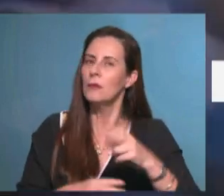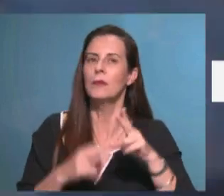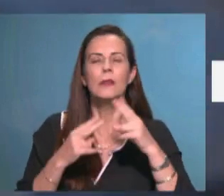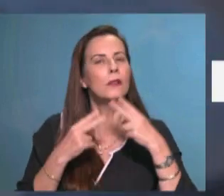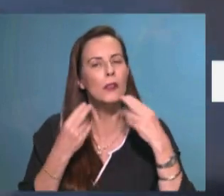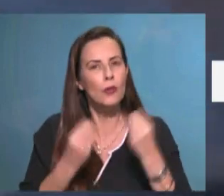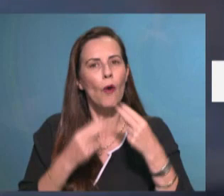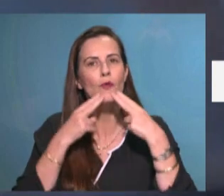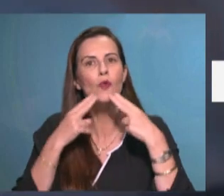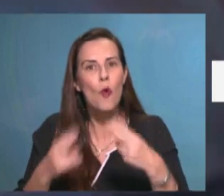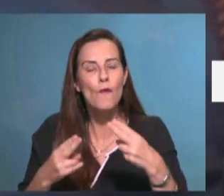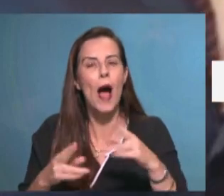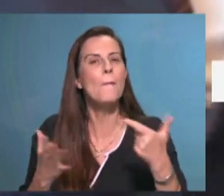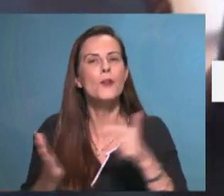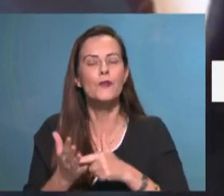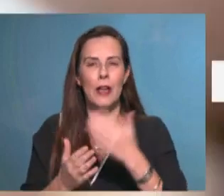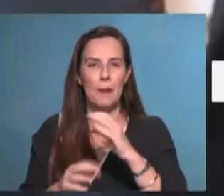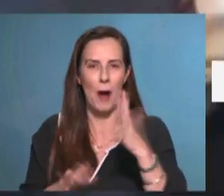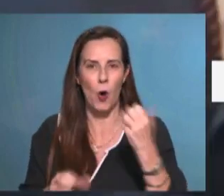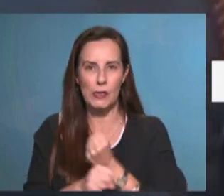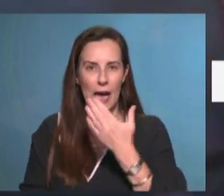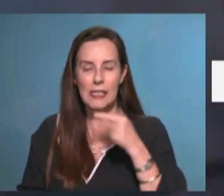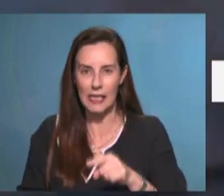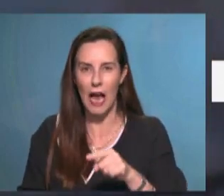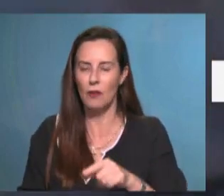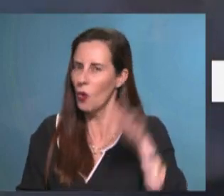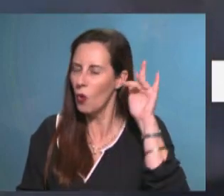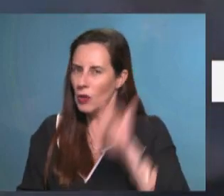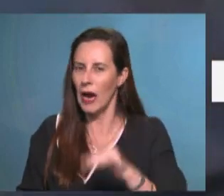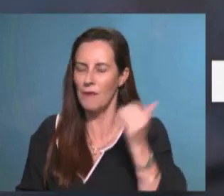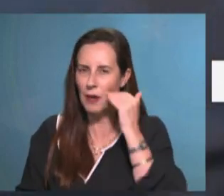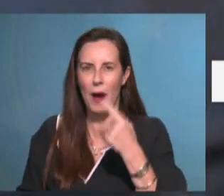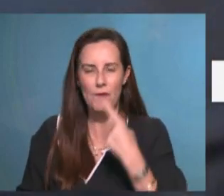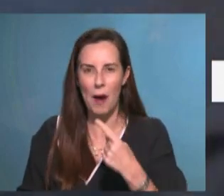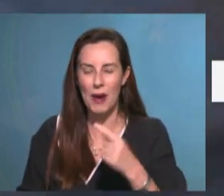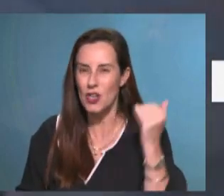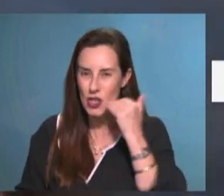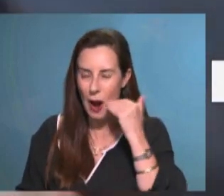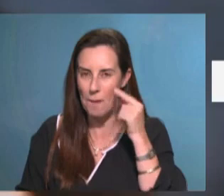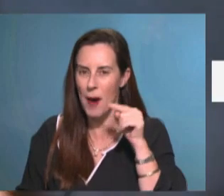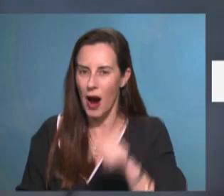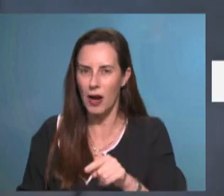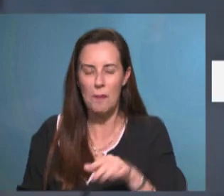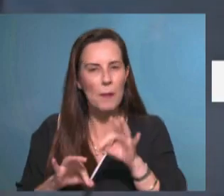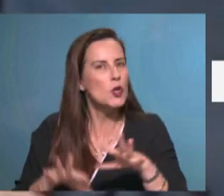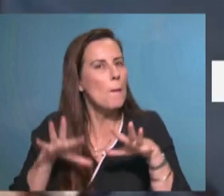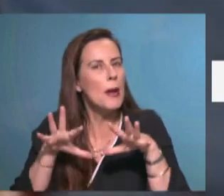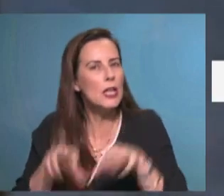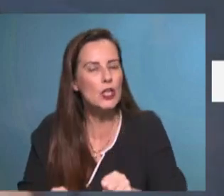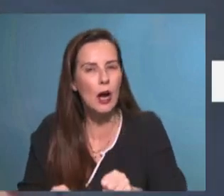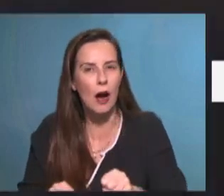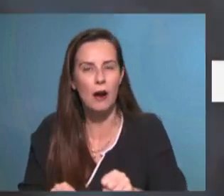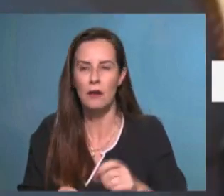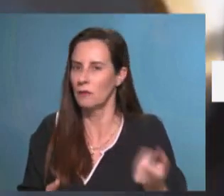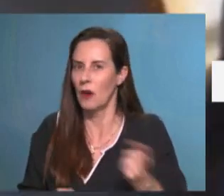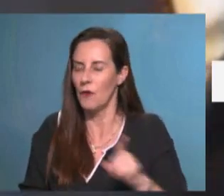לאיומים שנשמעים מצד ישראל. אל מועלם תקף את ארצות הברית ואמר כי הנוכחות שלה היא בגדר פלישה לעומת הנוכחות